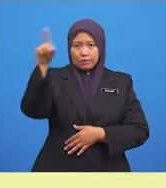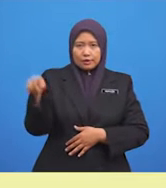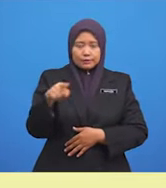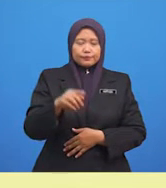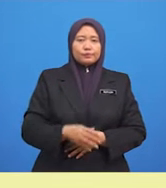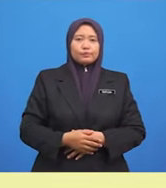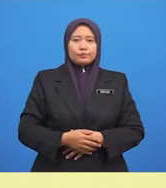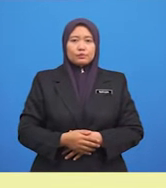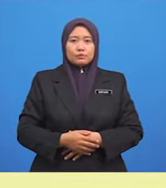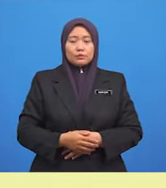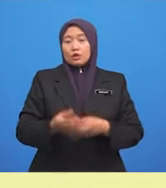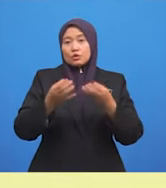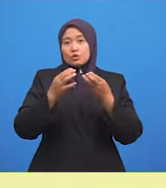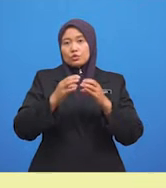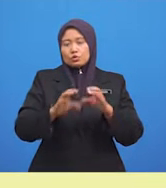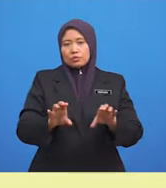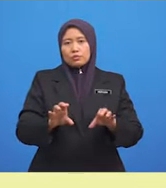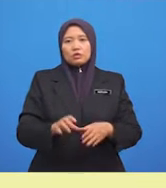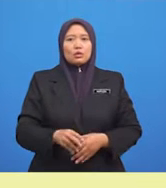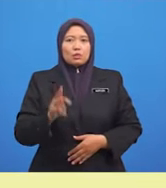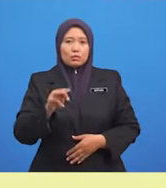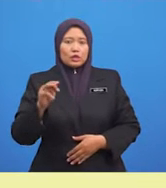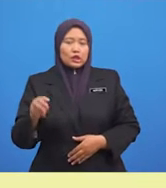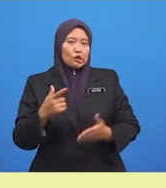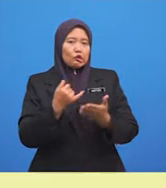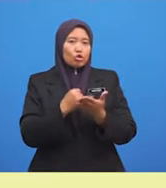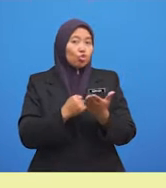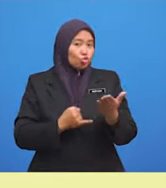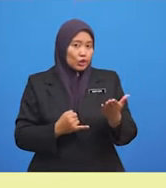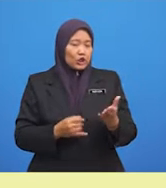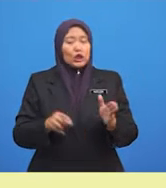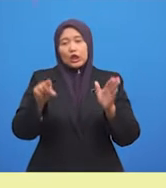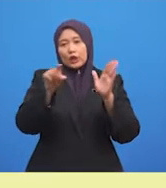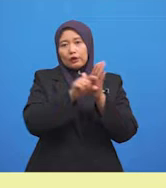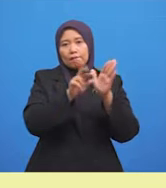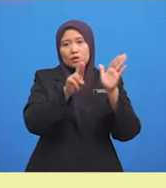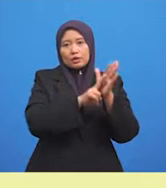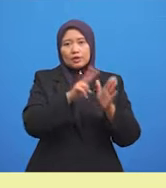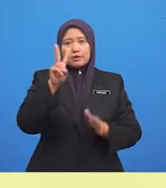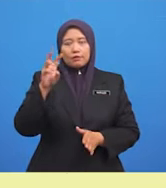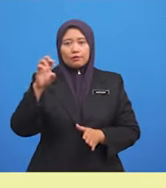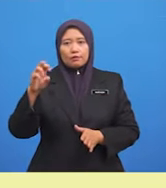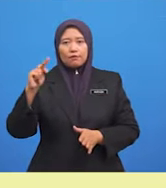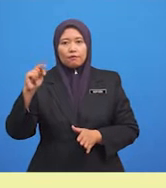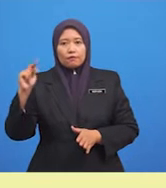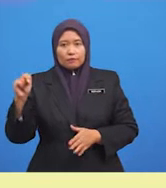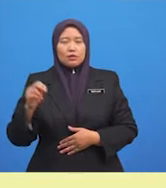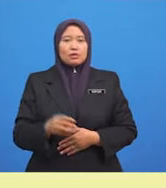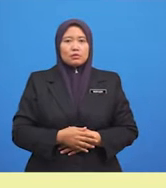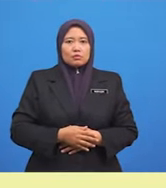Cuba murid-murid lukiskan gambar Rajah Van berdasarkan set yang cikgu beri.